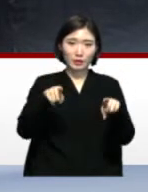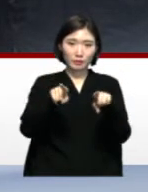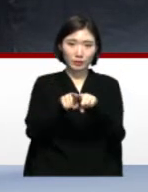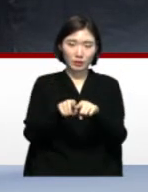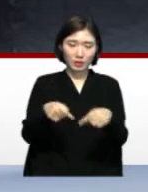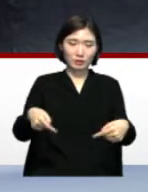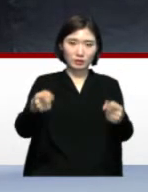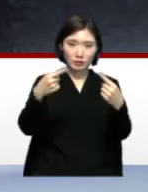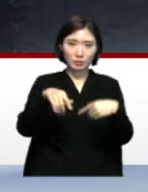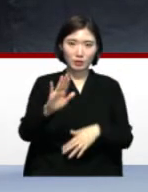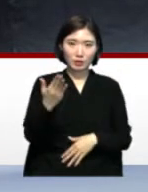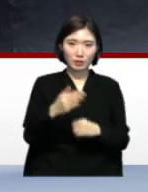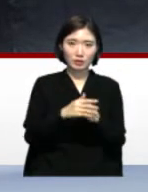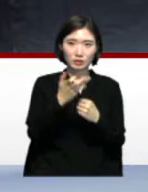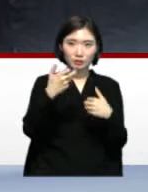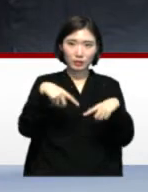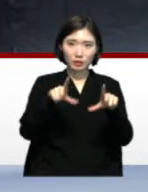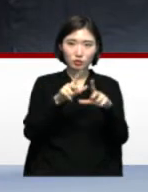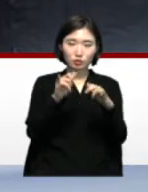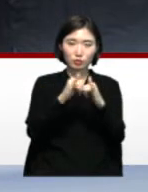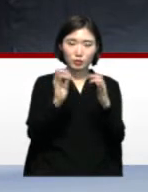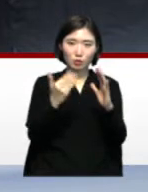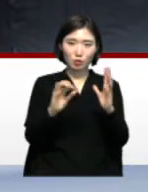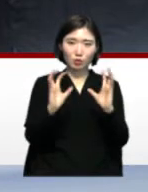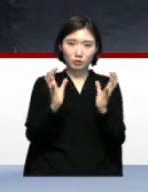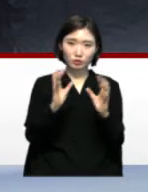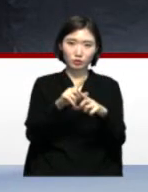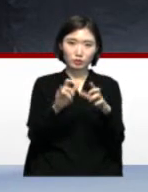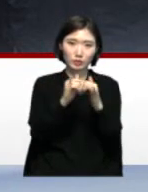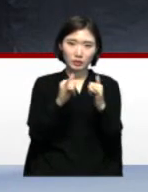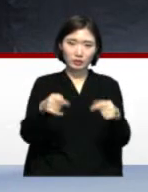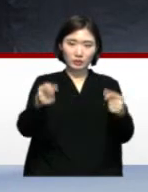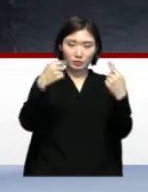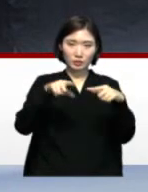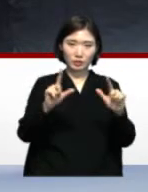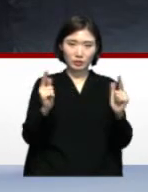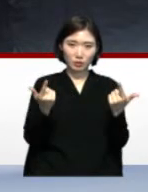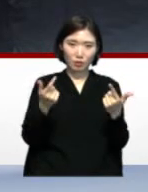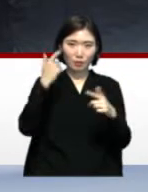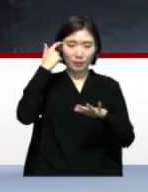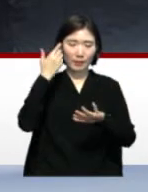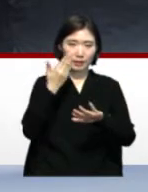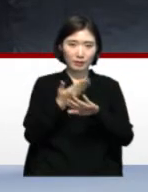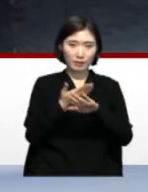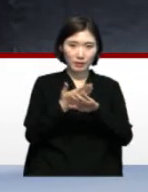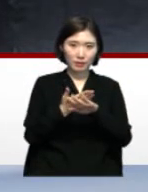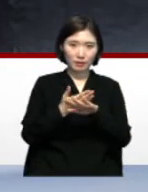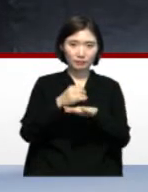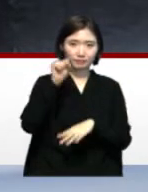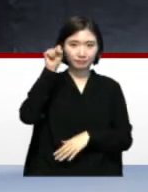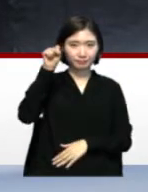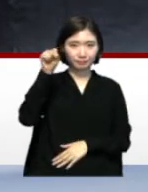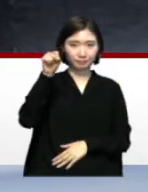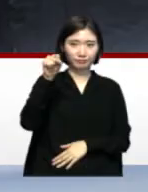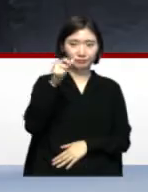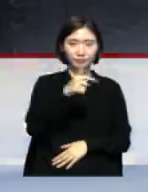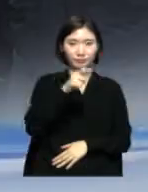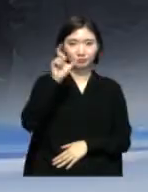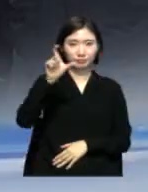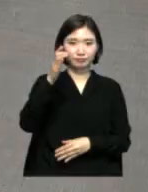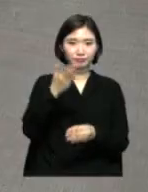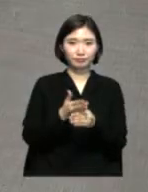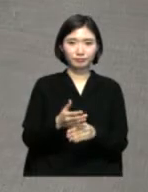가세했습니다. 지난 18일 열린 주민공청회에도 주민들은 참석하지 않고 반대 목소리를 높였습니다. 박용